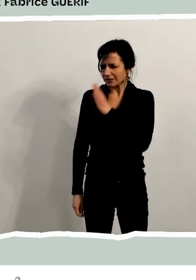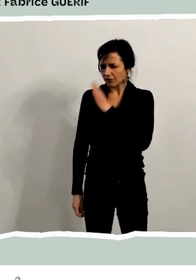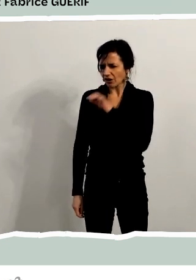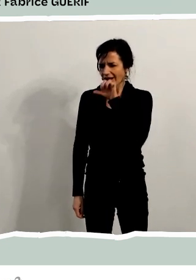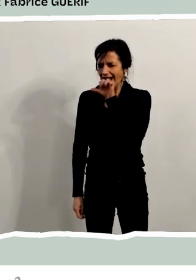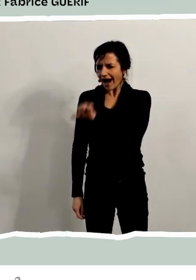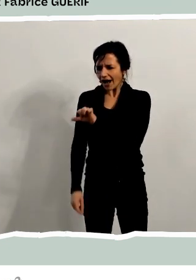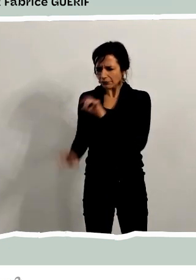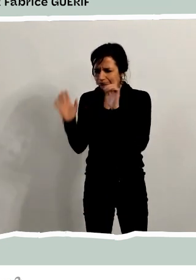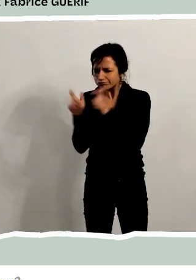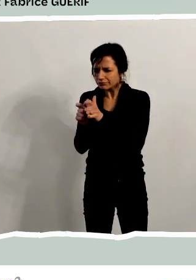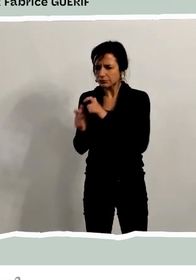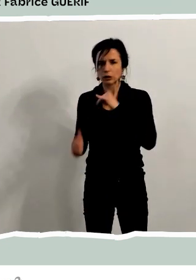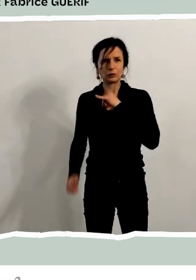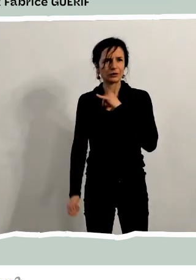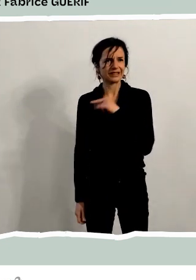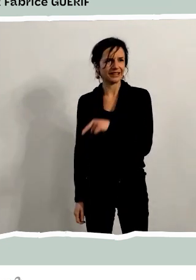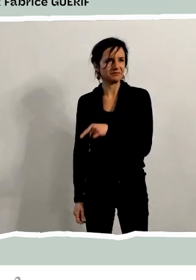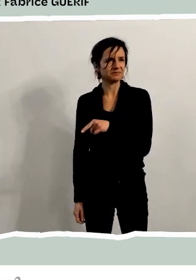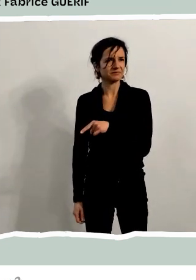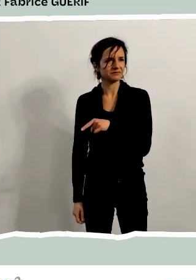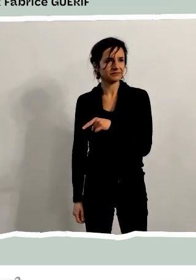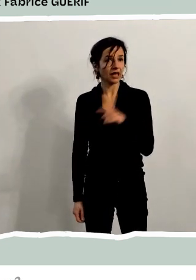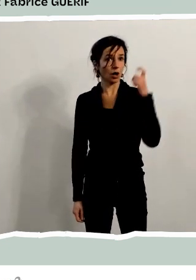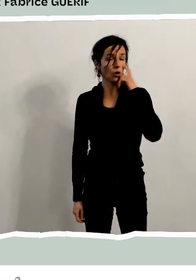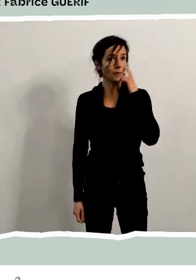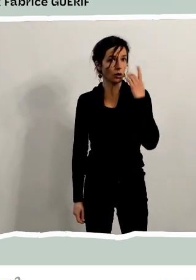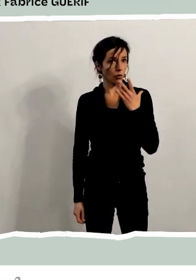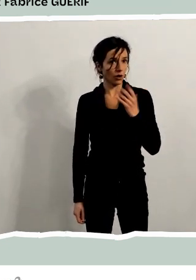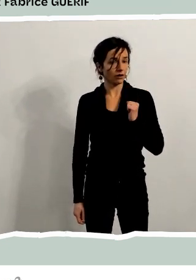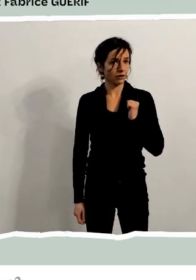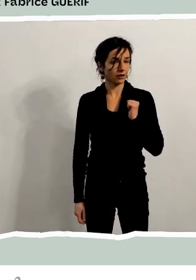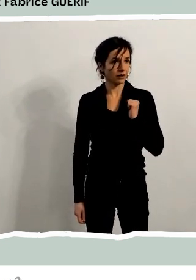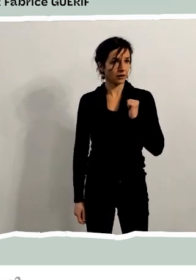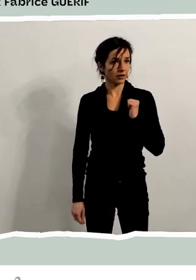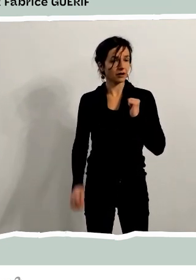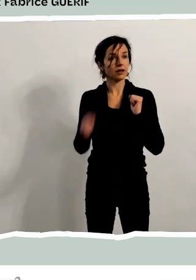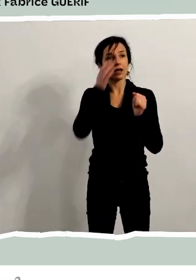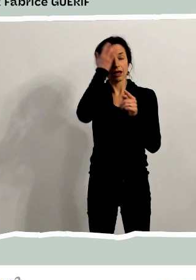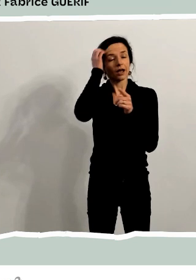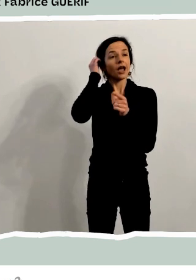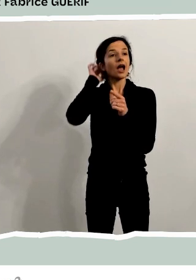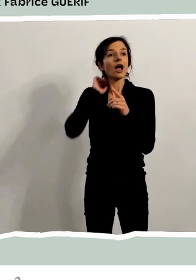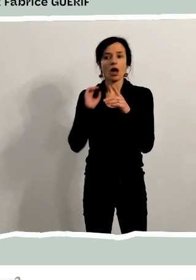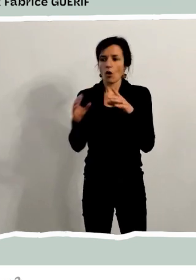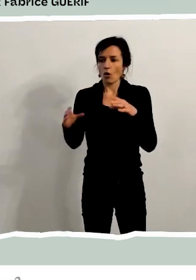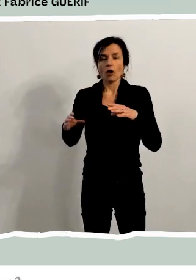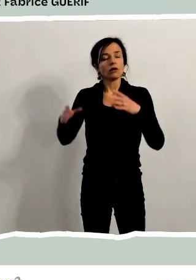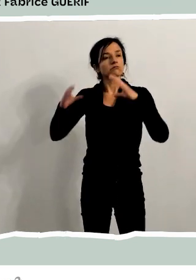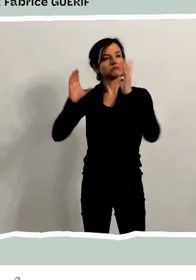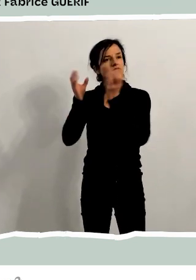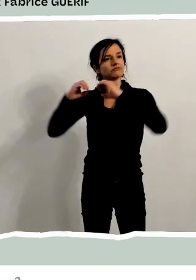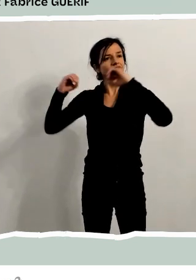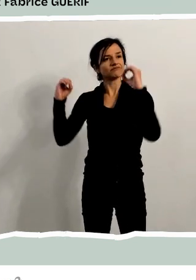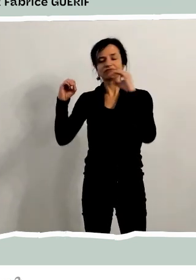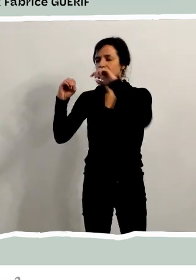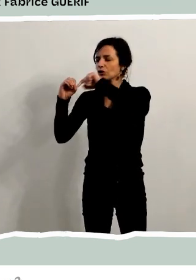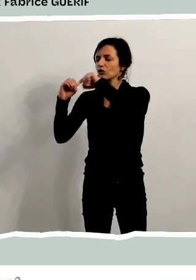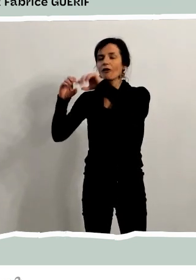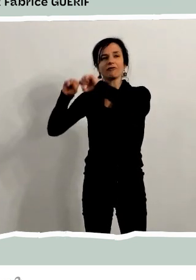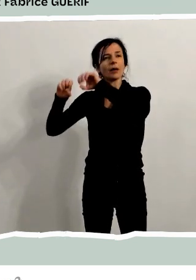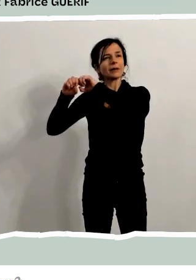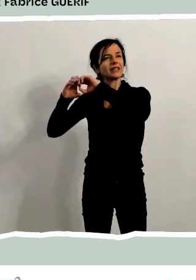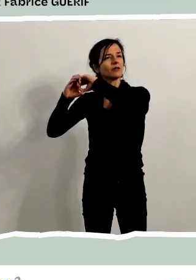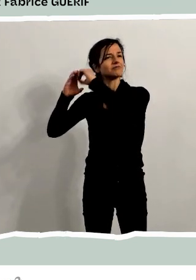urines. Et en fait, ils ont constaté plusieurs choses. C'est que la quantité d'ovocytes, d'ovules, qui